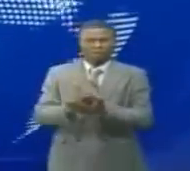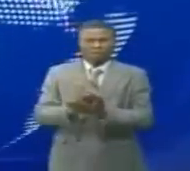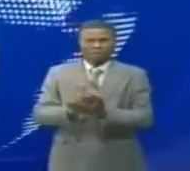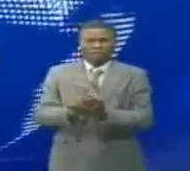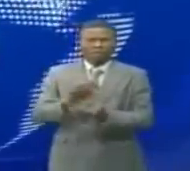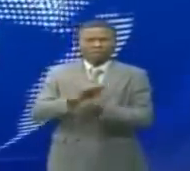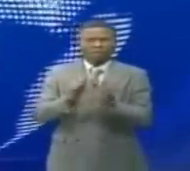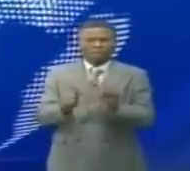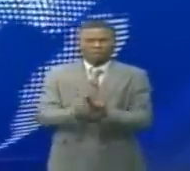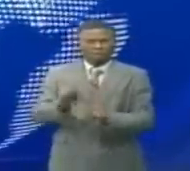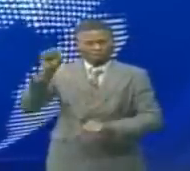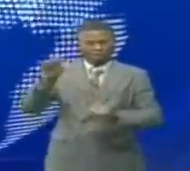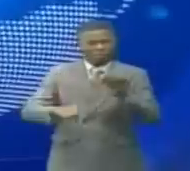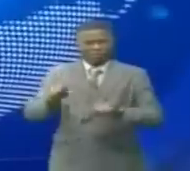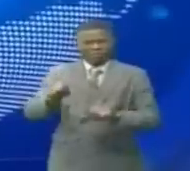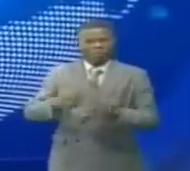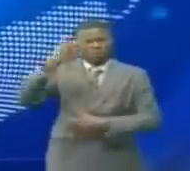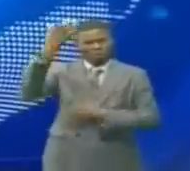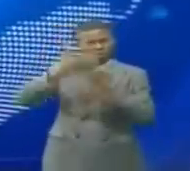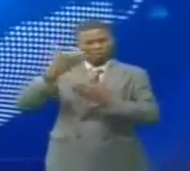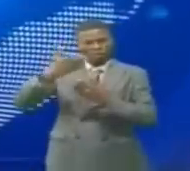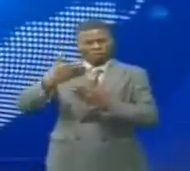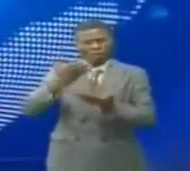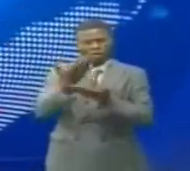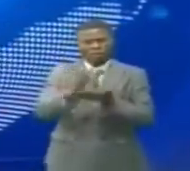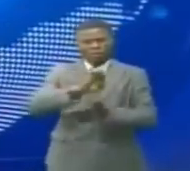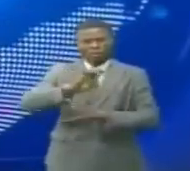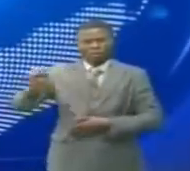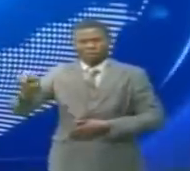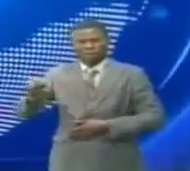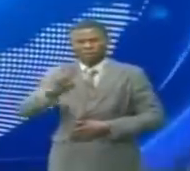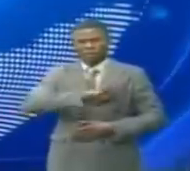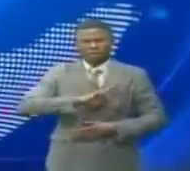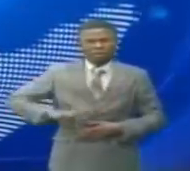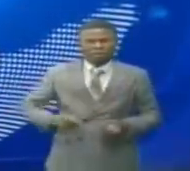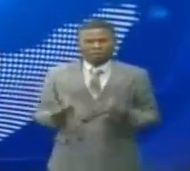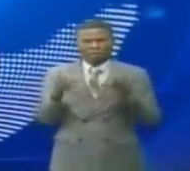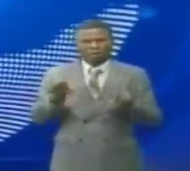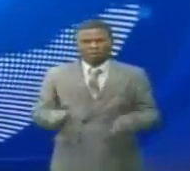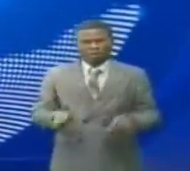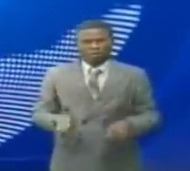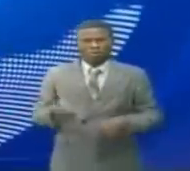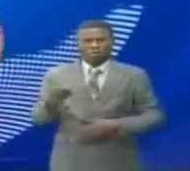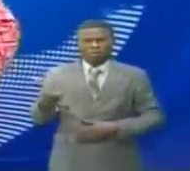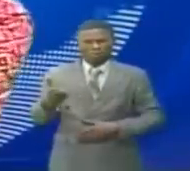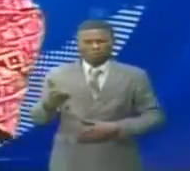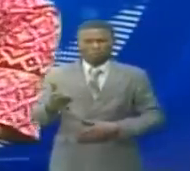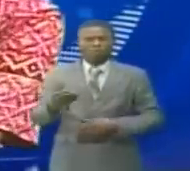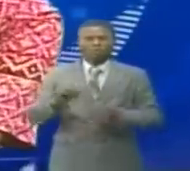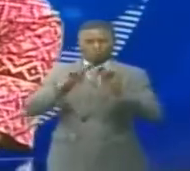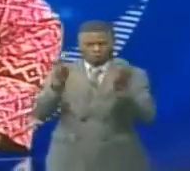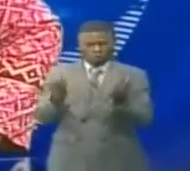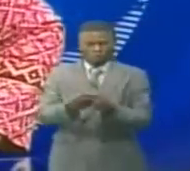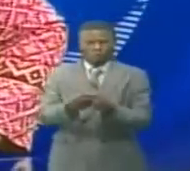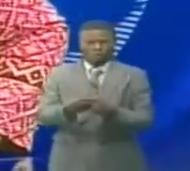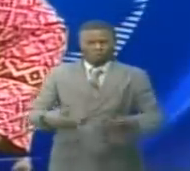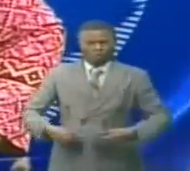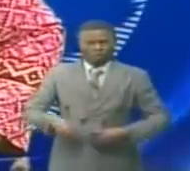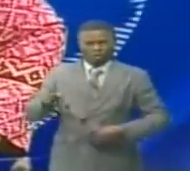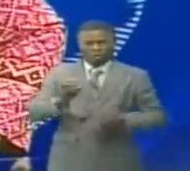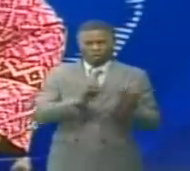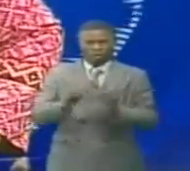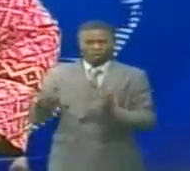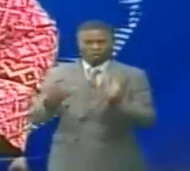visées expansionnistes du Rwanda dans l'est de la République démocratique du Congo. Cette branche de l'UDPS a organisé le